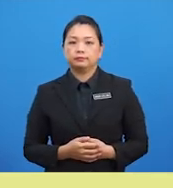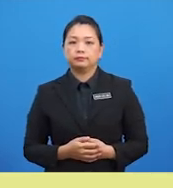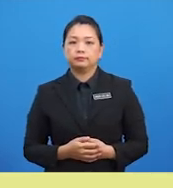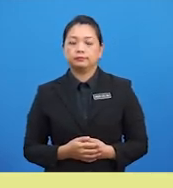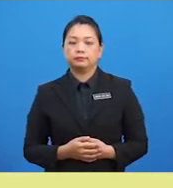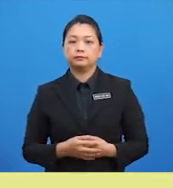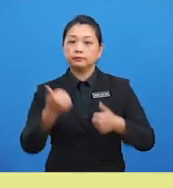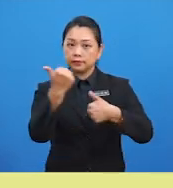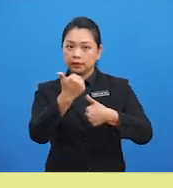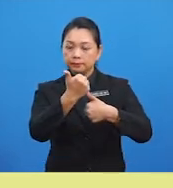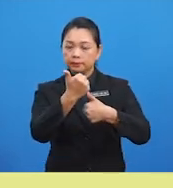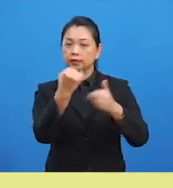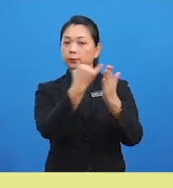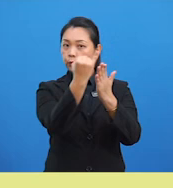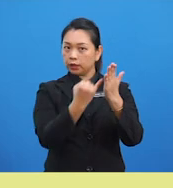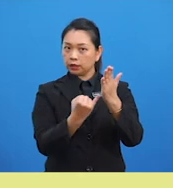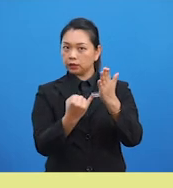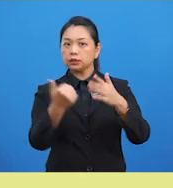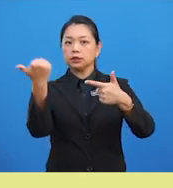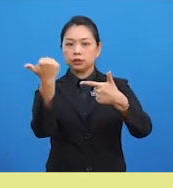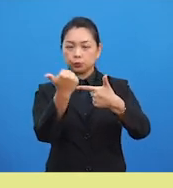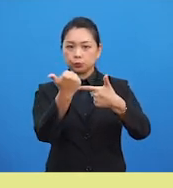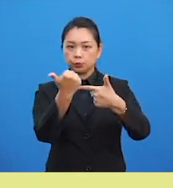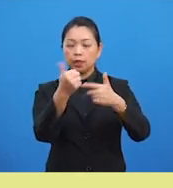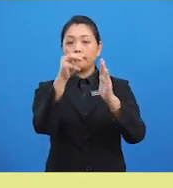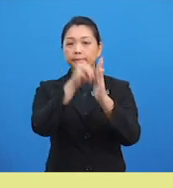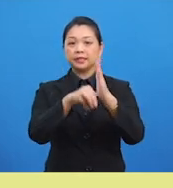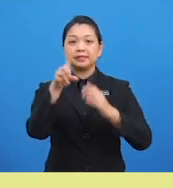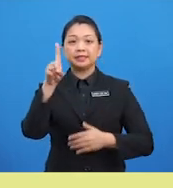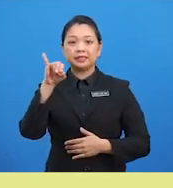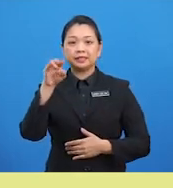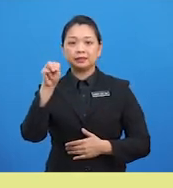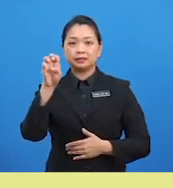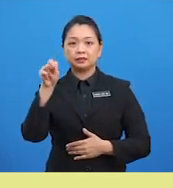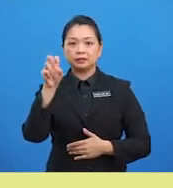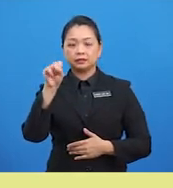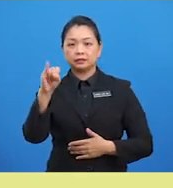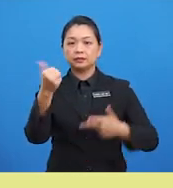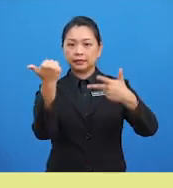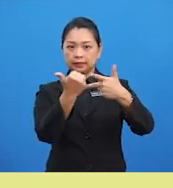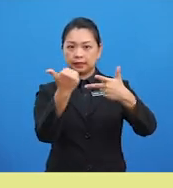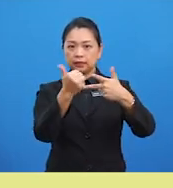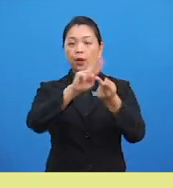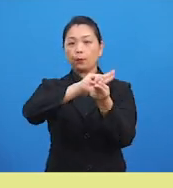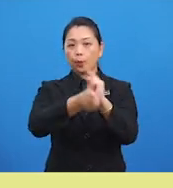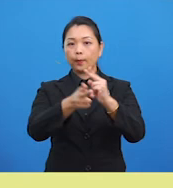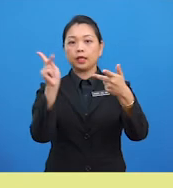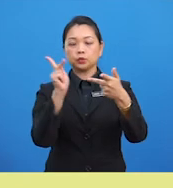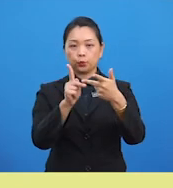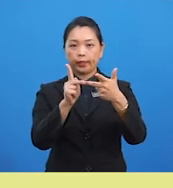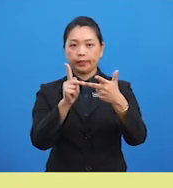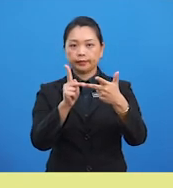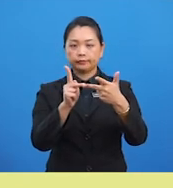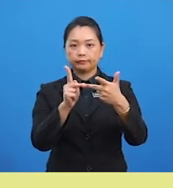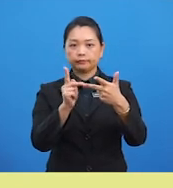yang pertama, melukis. Yang kedua, mendimensi. Dan yang ketiga, mengubah suai.